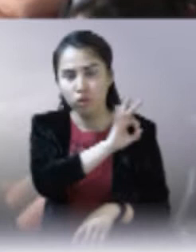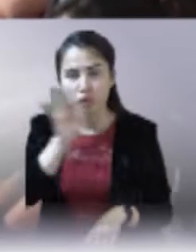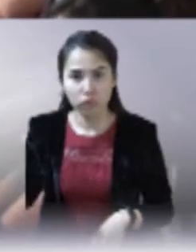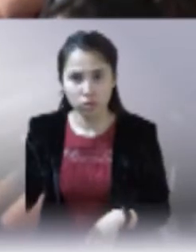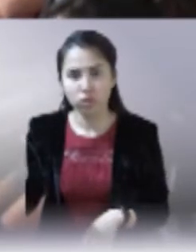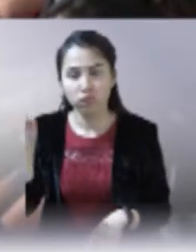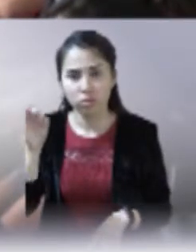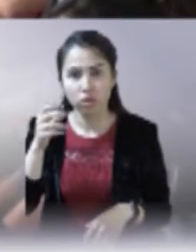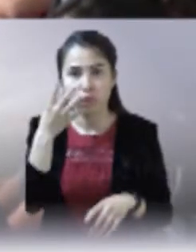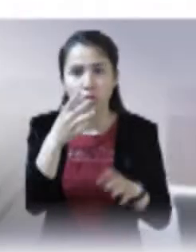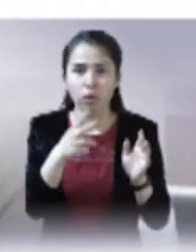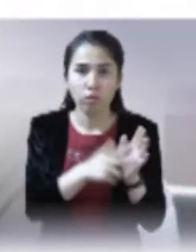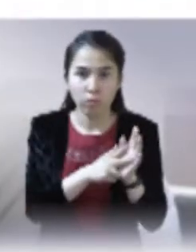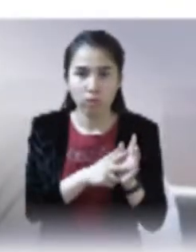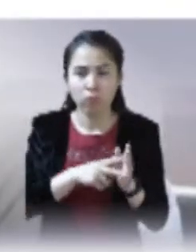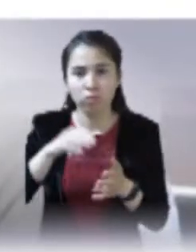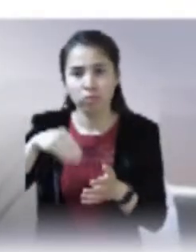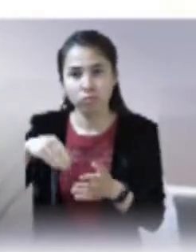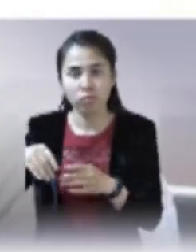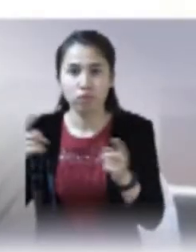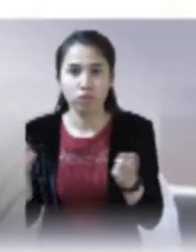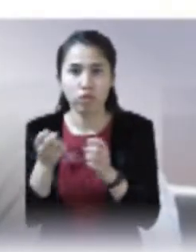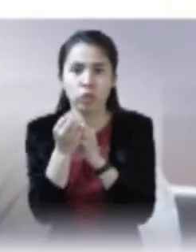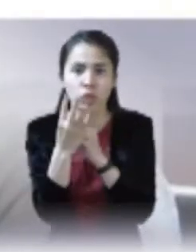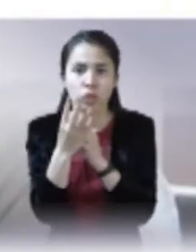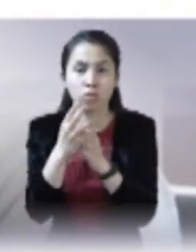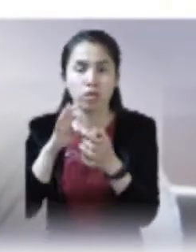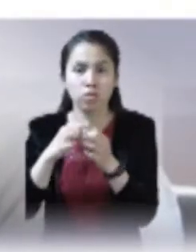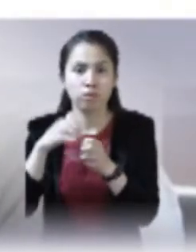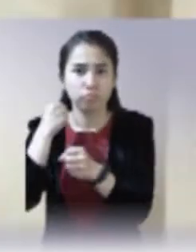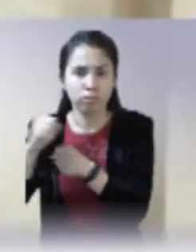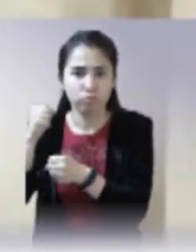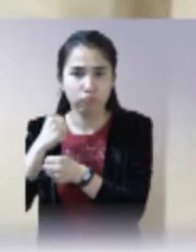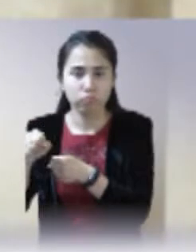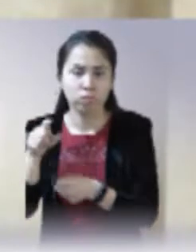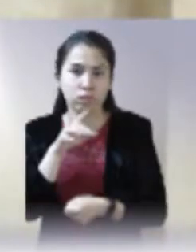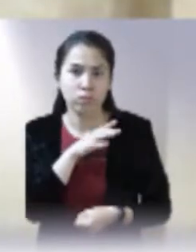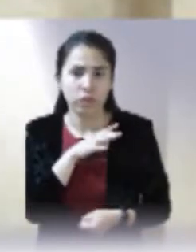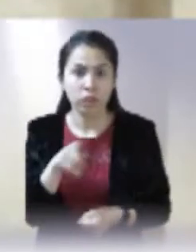водных ресурсов, не соответствуют национальному стандарту, а кое-где не заменены на новые.